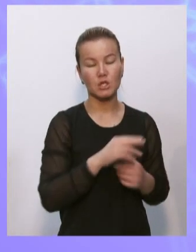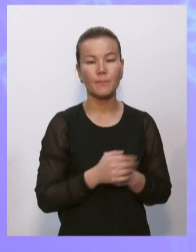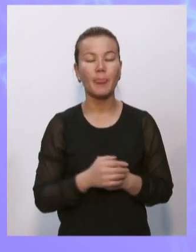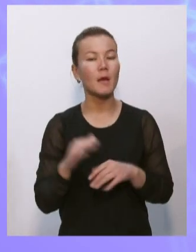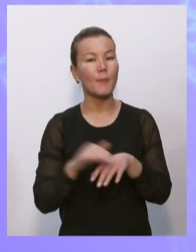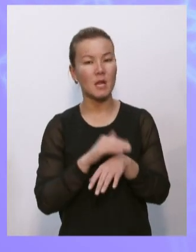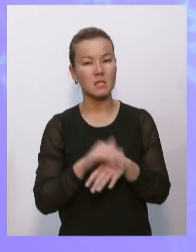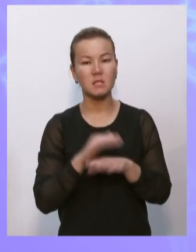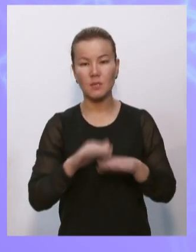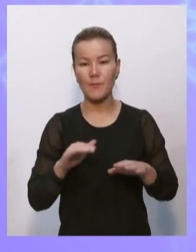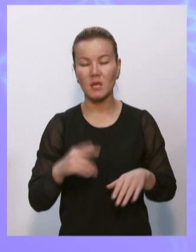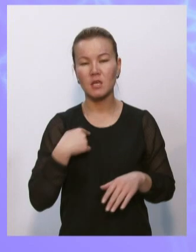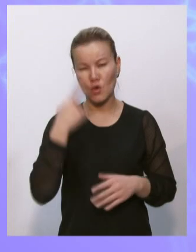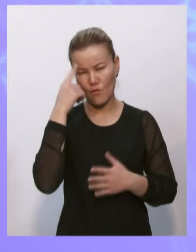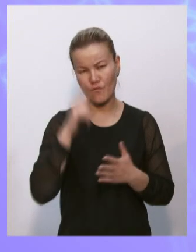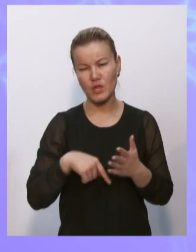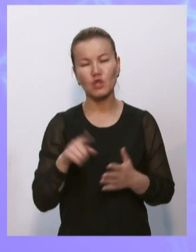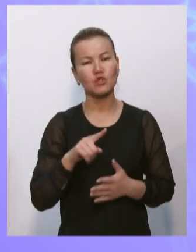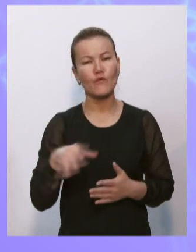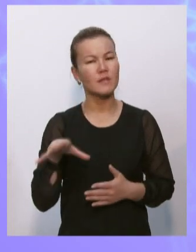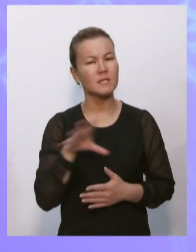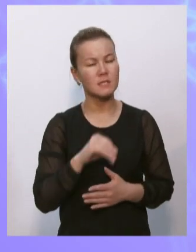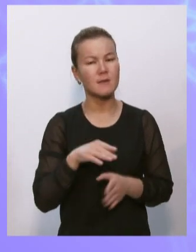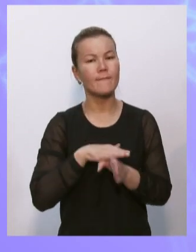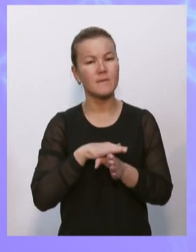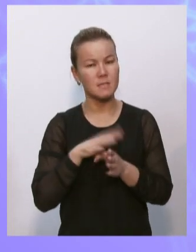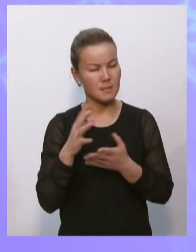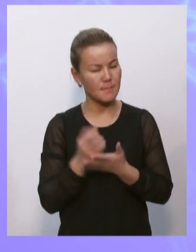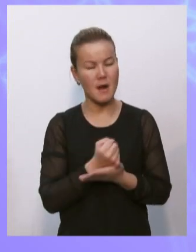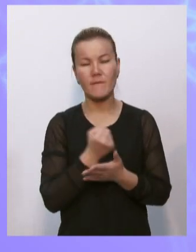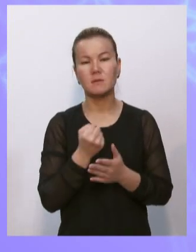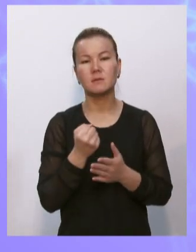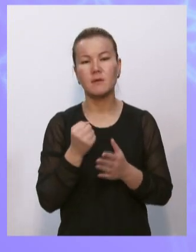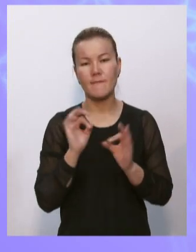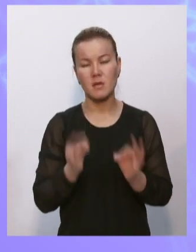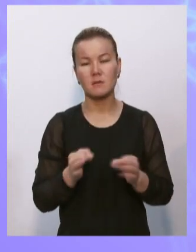ребята! Я уверена, что все справились верно.